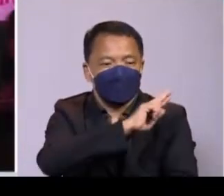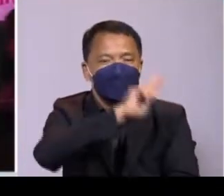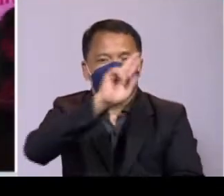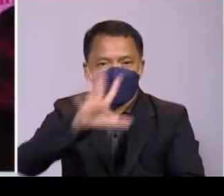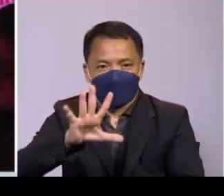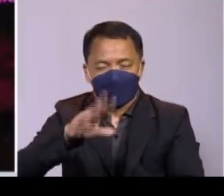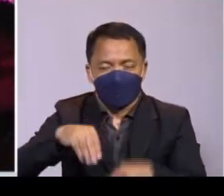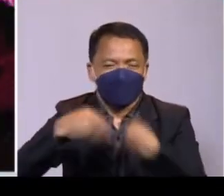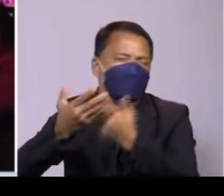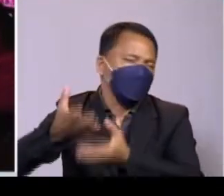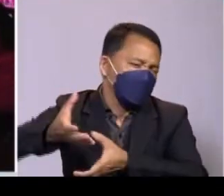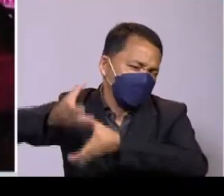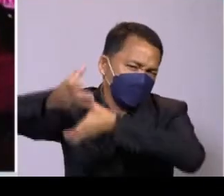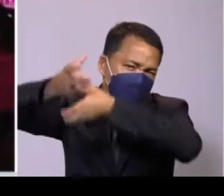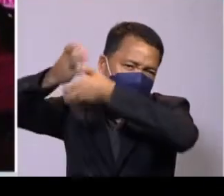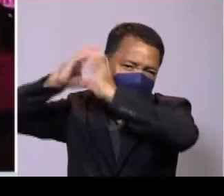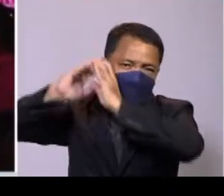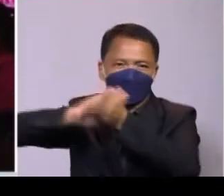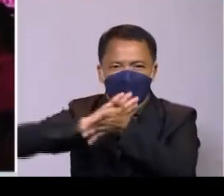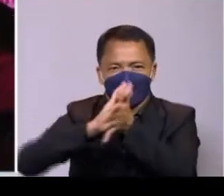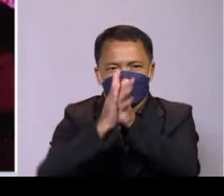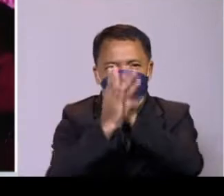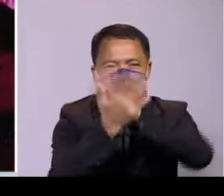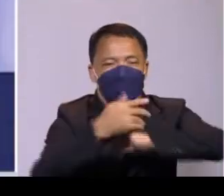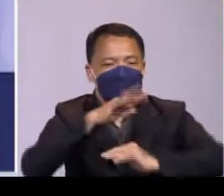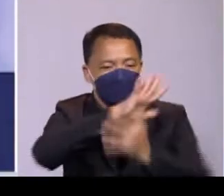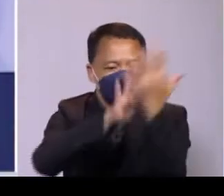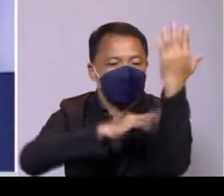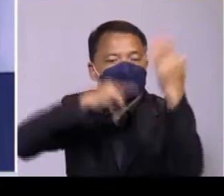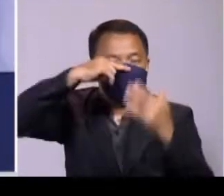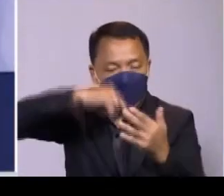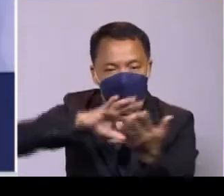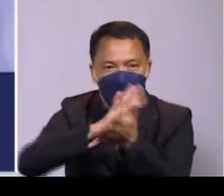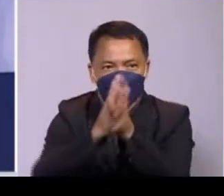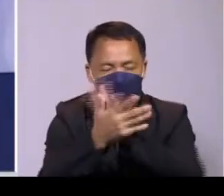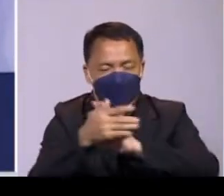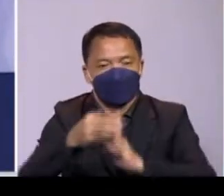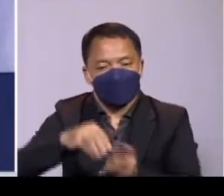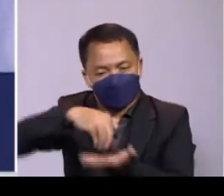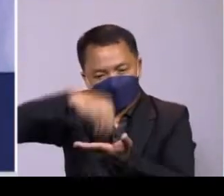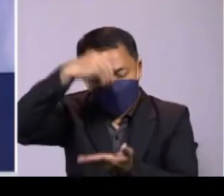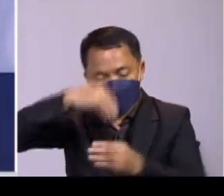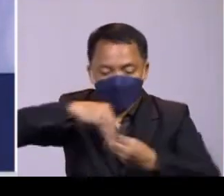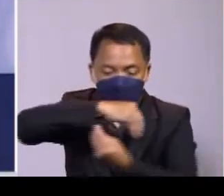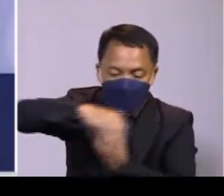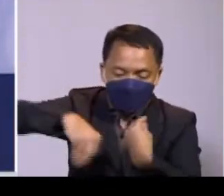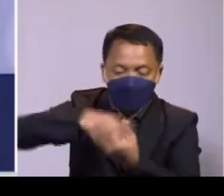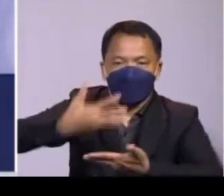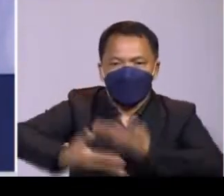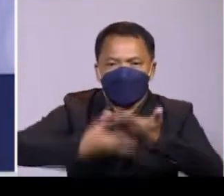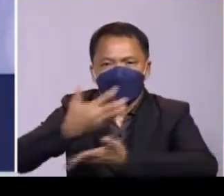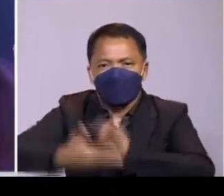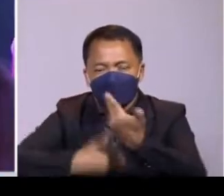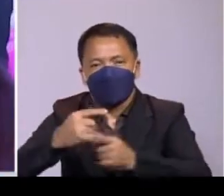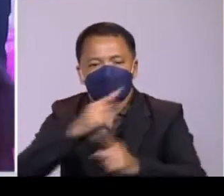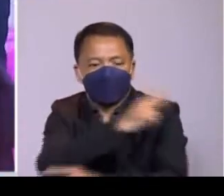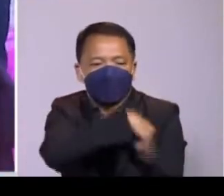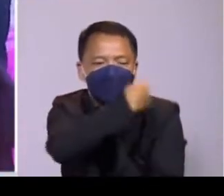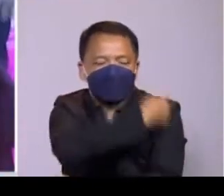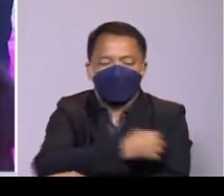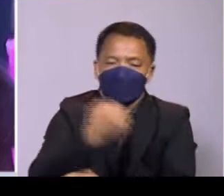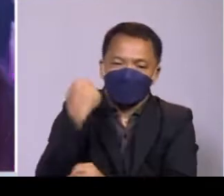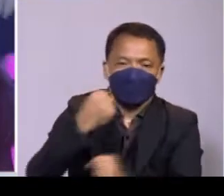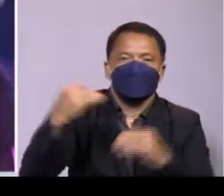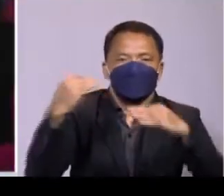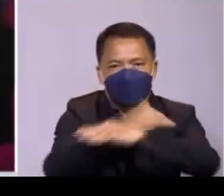ที่จะพาย้อนรำลึกการพลิกโฉมหน้าสยามสู่ยุคใหม่ของบ้านเมืองการศึกษาเศรษฐกิจการค้าสาธารณสุขพลังงานและการ